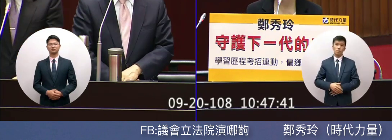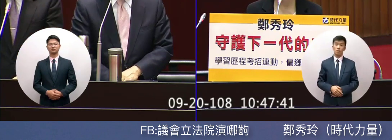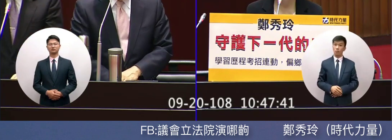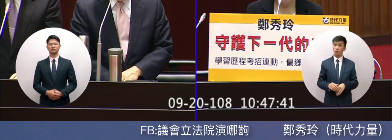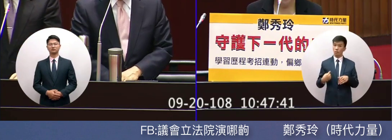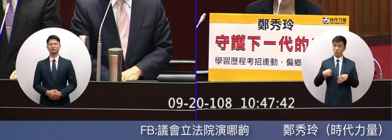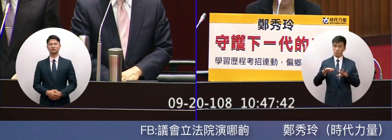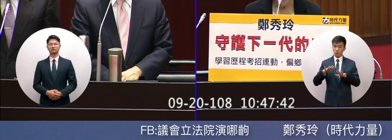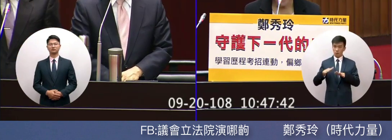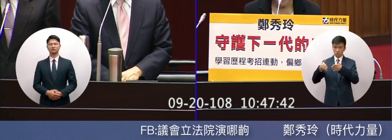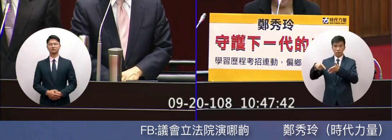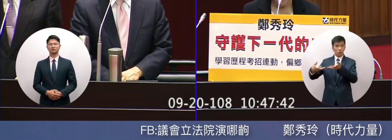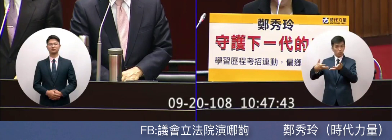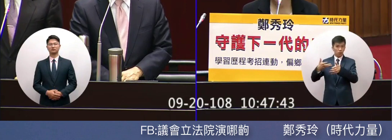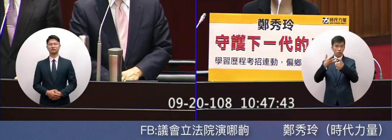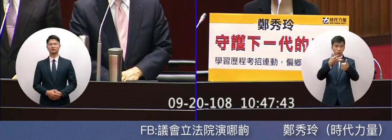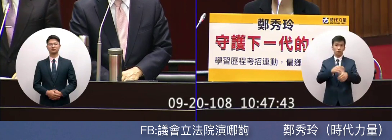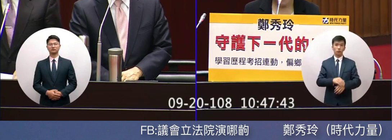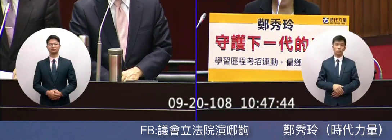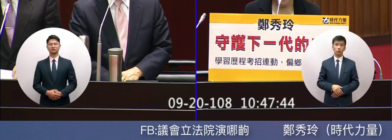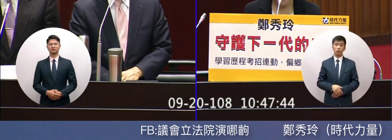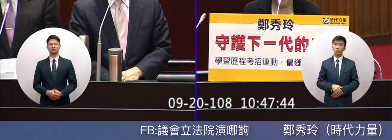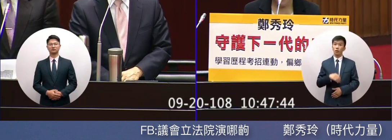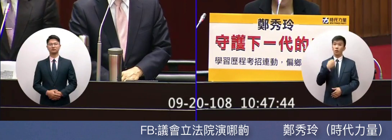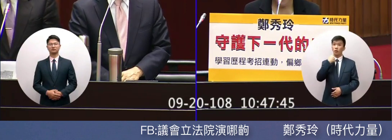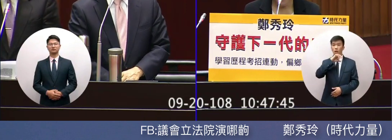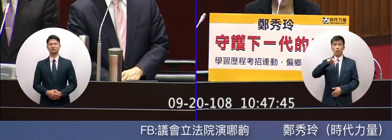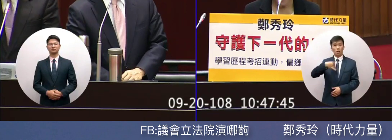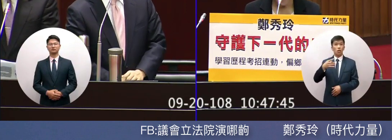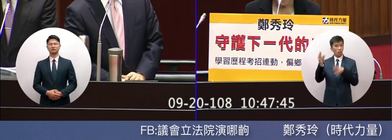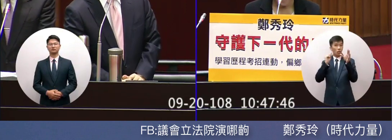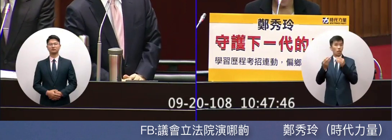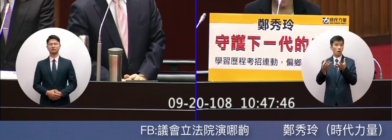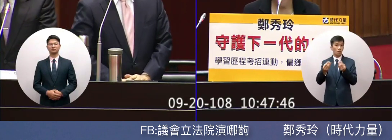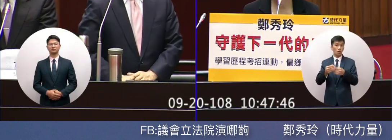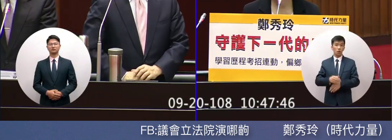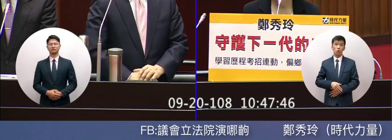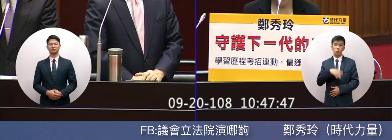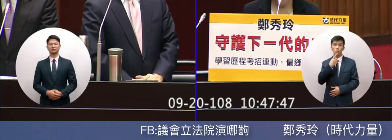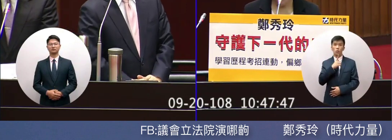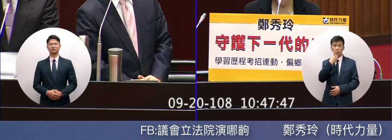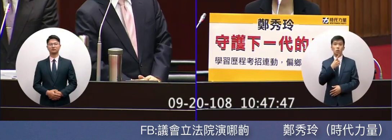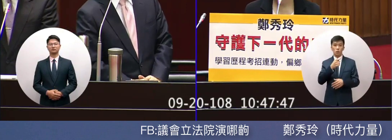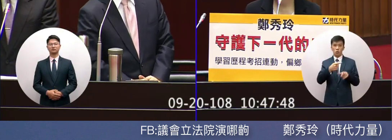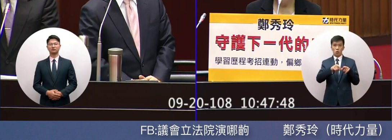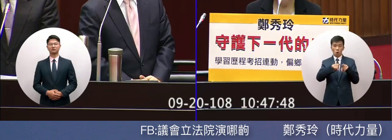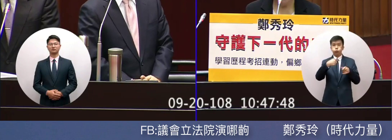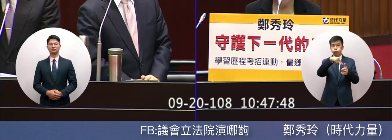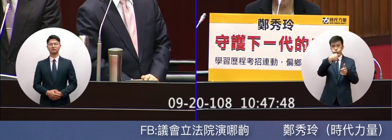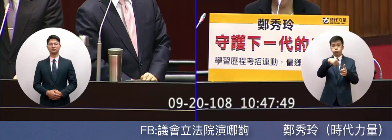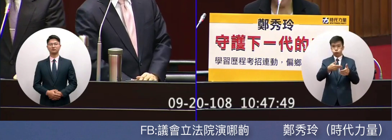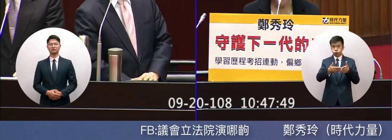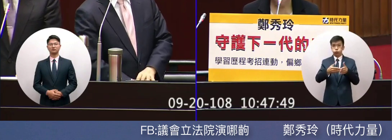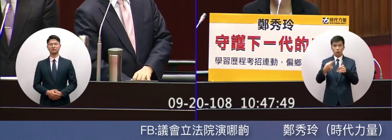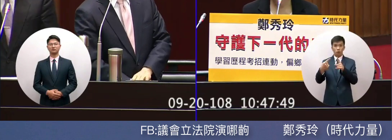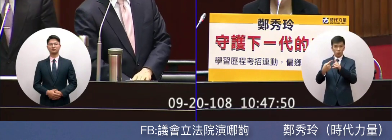优先来咨询这个议题。台湾没有天然资源，只有靠公平的教育制度培育